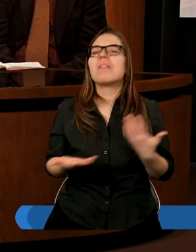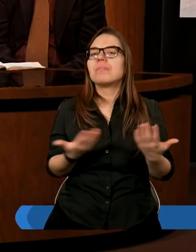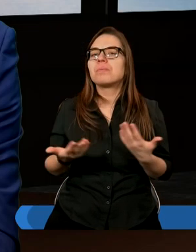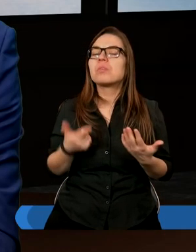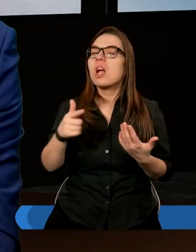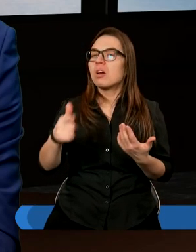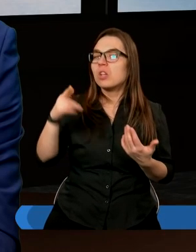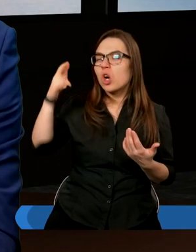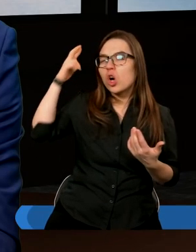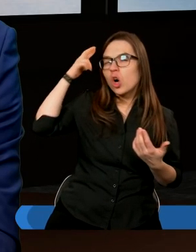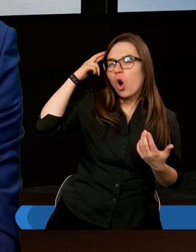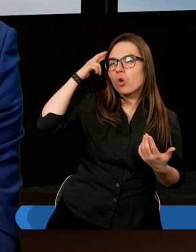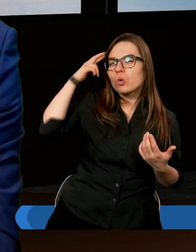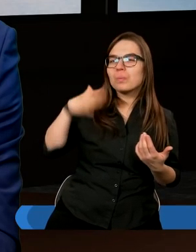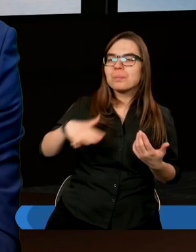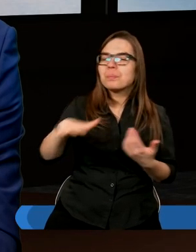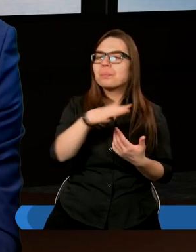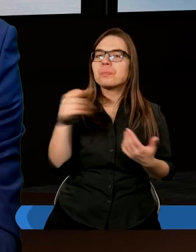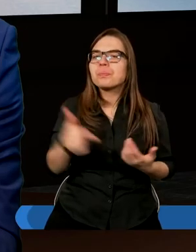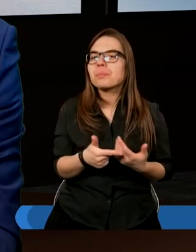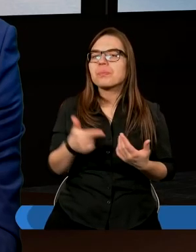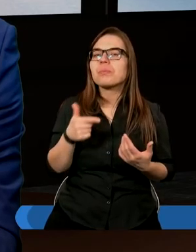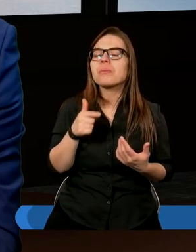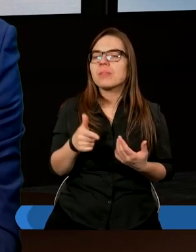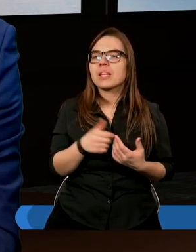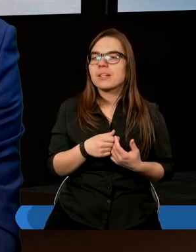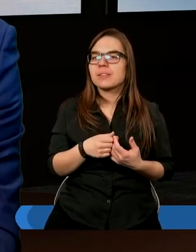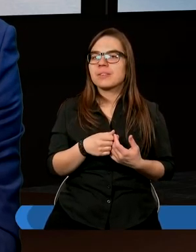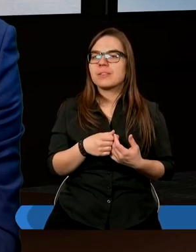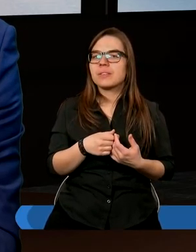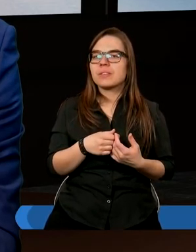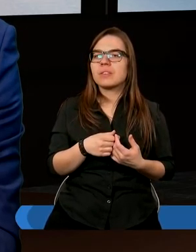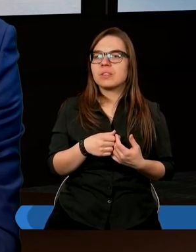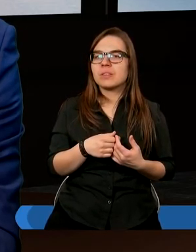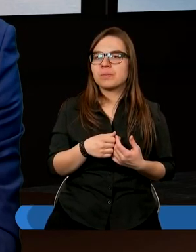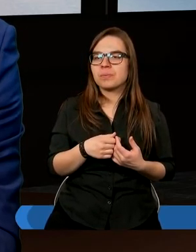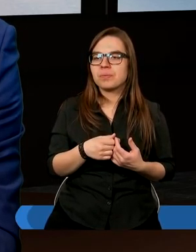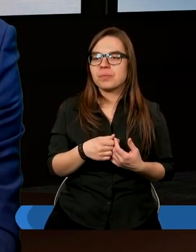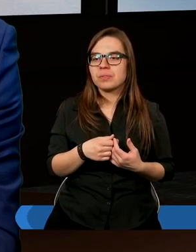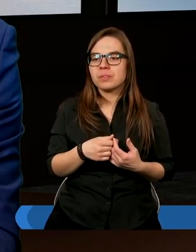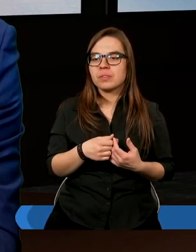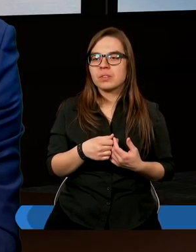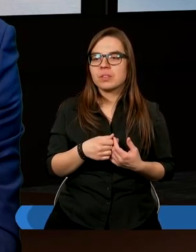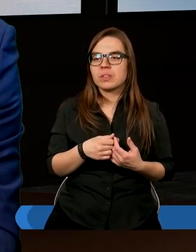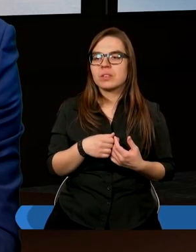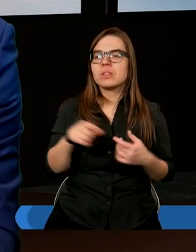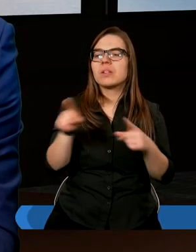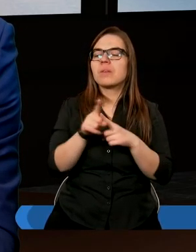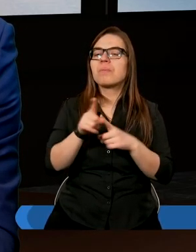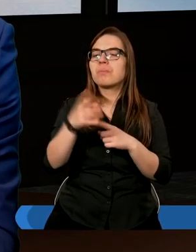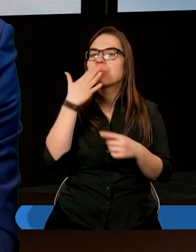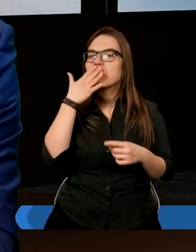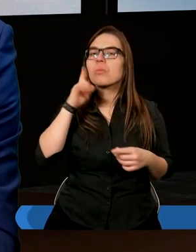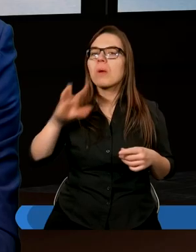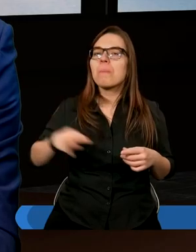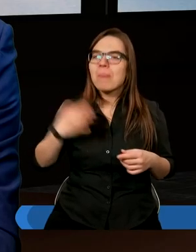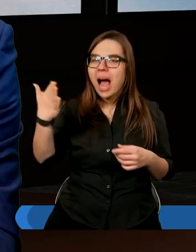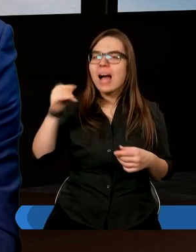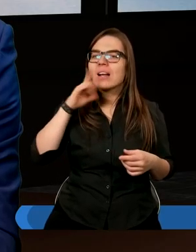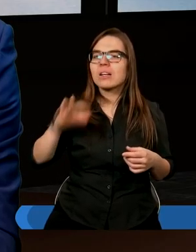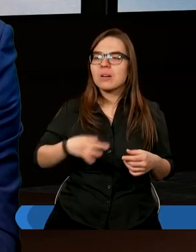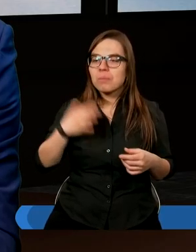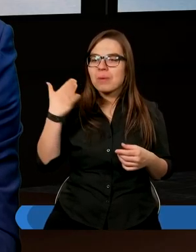rozumieli ten werset który wcześniej jest w 21 wersecie 7 rozdziału że nie każdy kto do mnie mówi panie panie